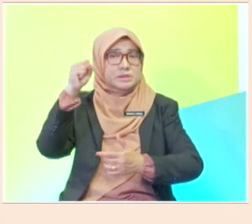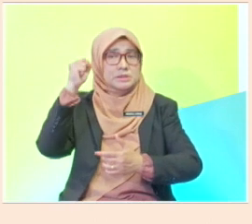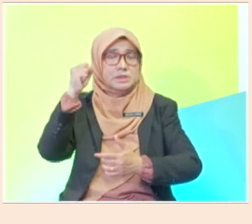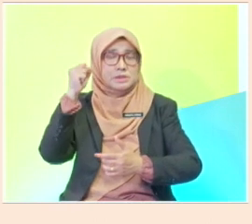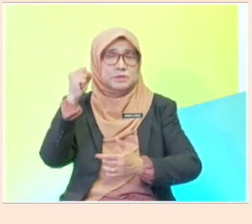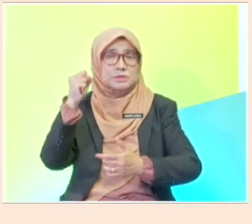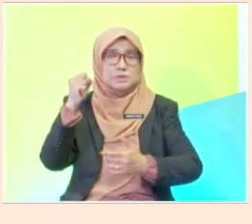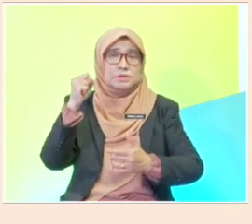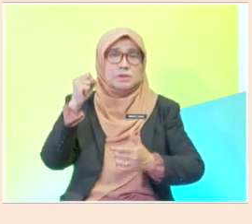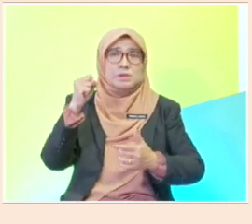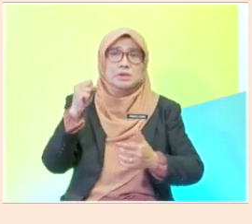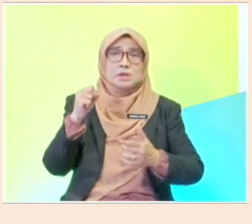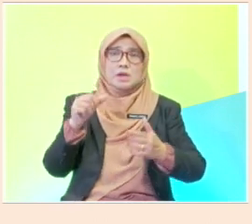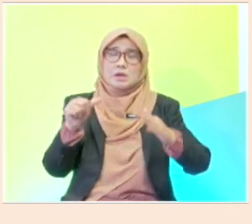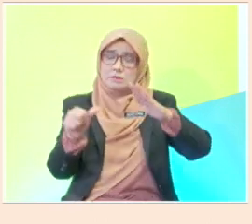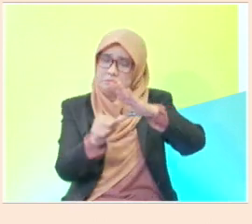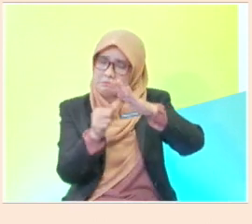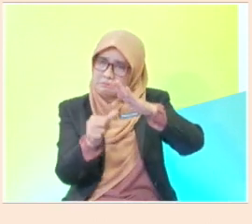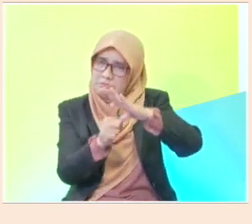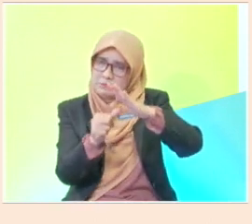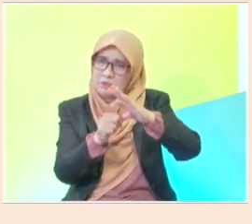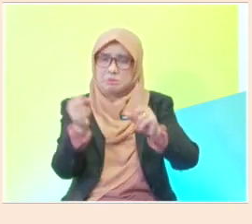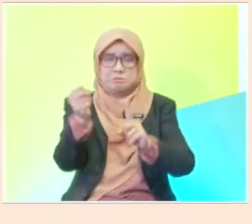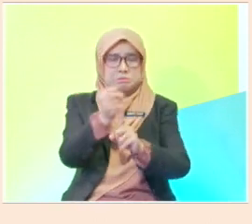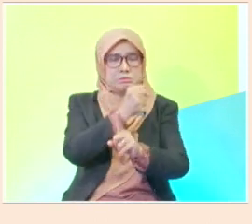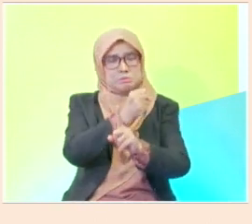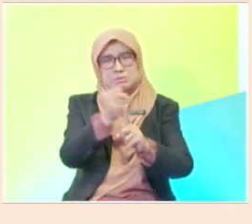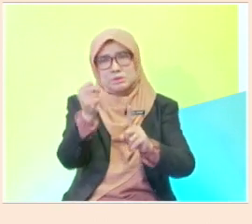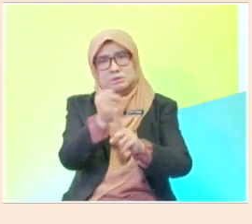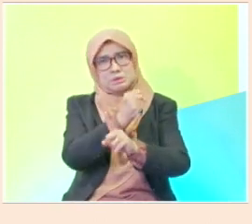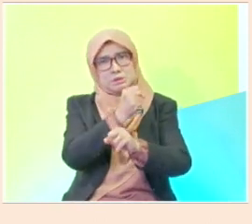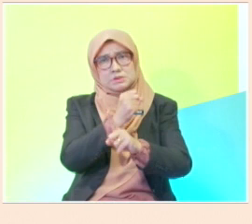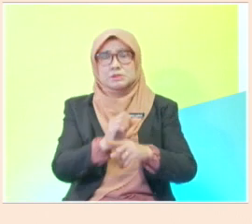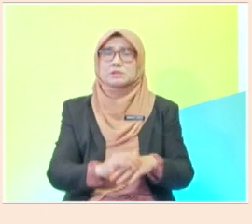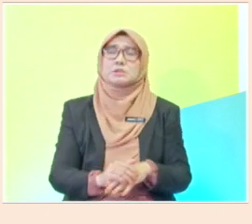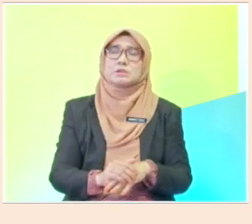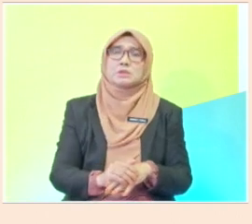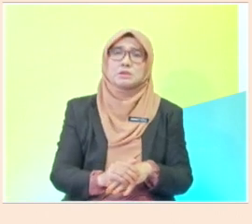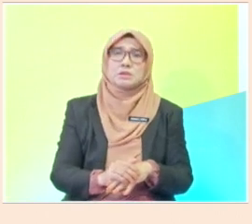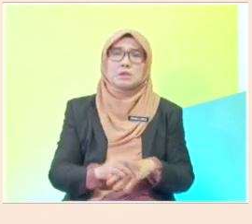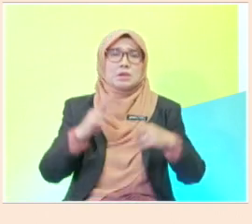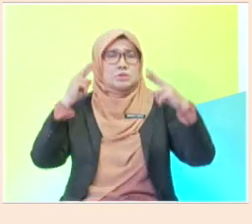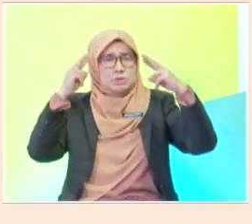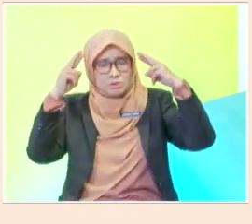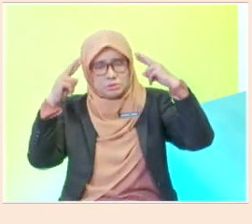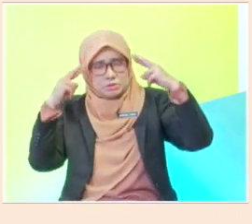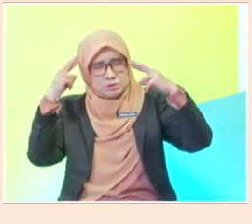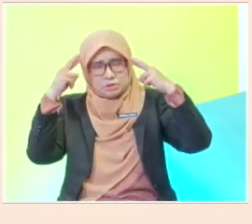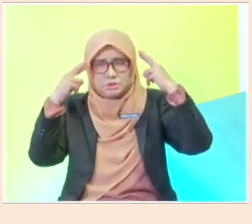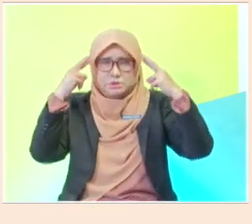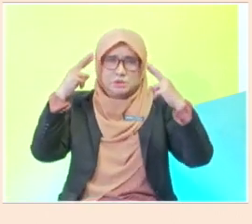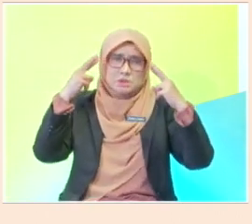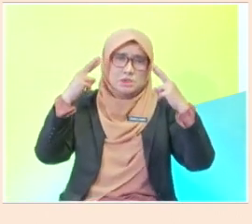kerap mengalami tekanan perasaan. Mungkin kita terlalu tekanan perasaan melakukan kerja